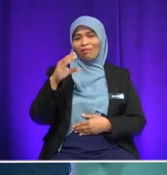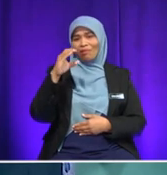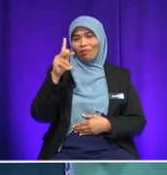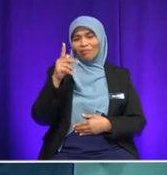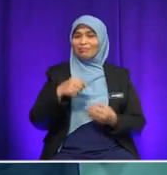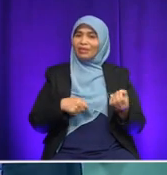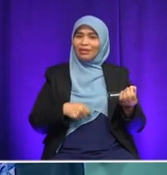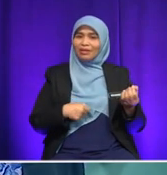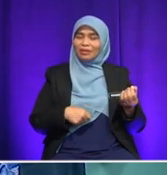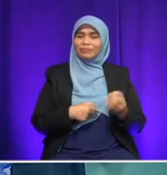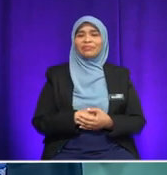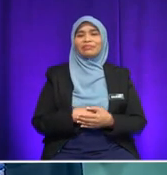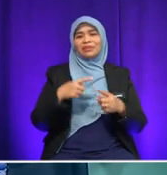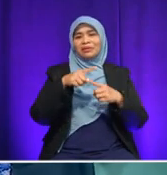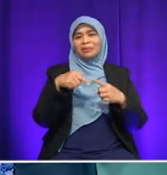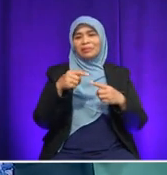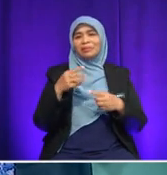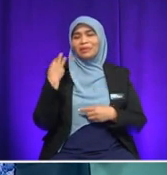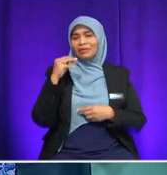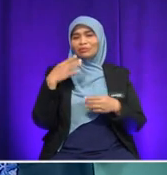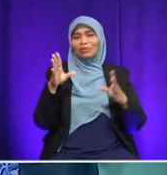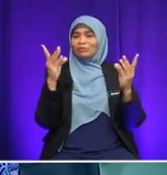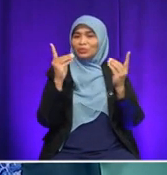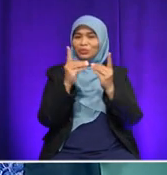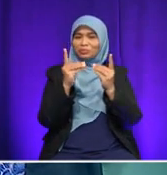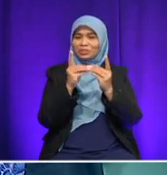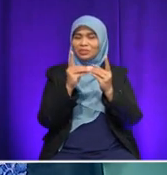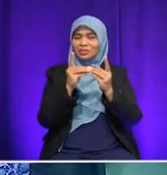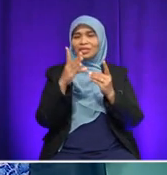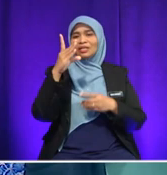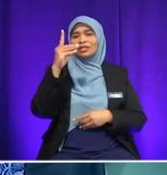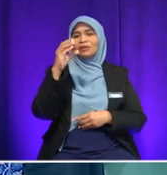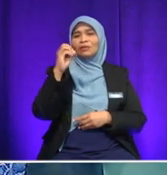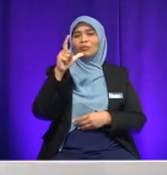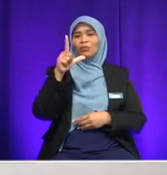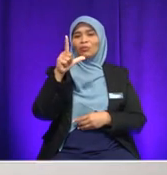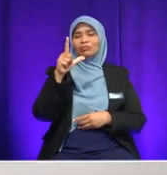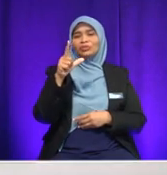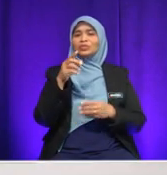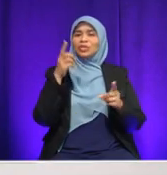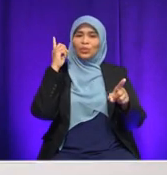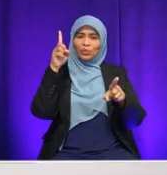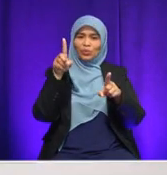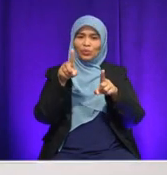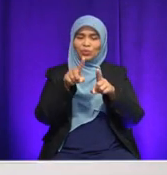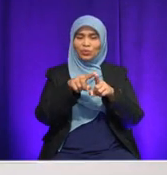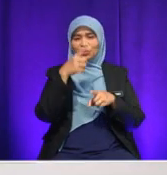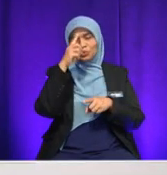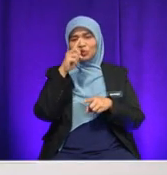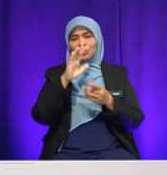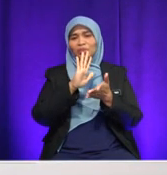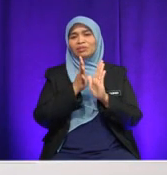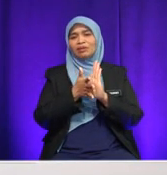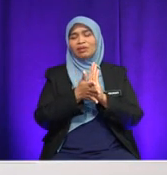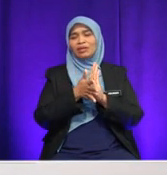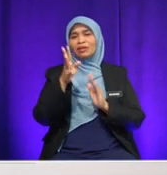Jadi apabila mereka dah berjumpa macam tu, Dol telah bersetuju untuk menjadi bahan utama kepada permainan ataupun